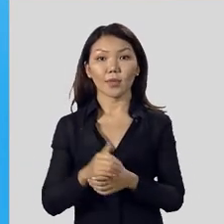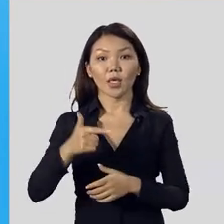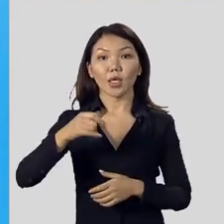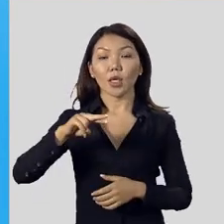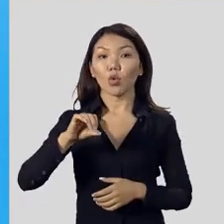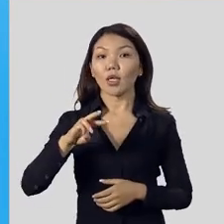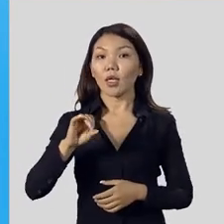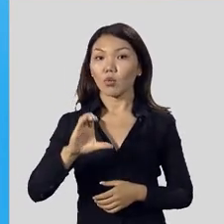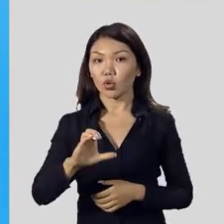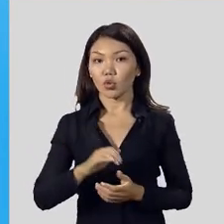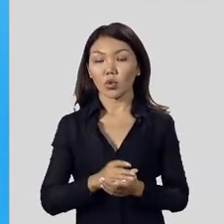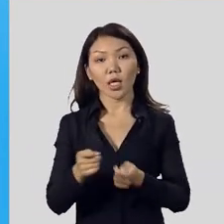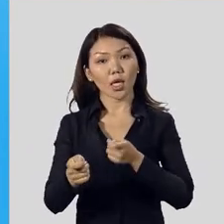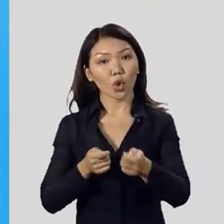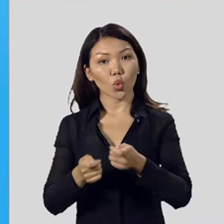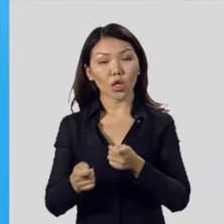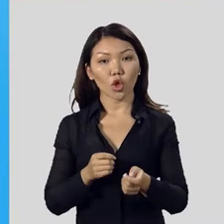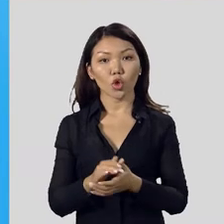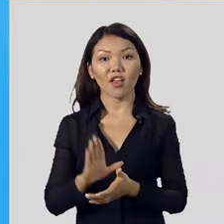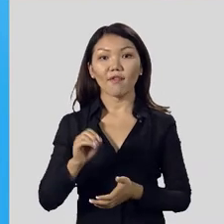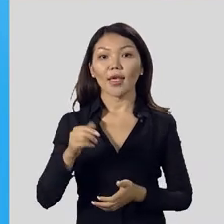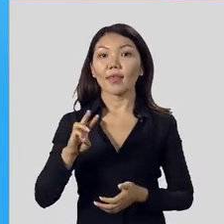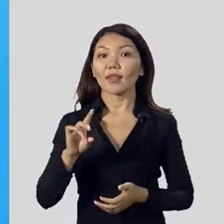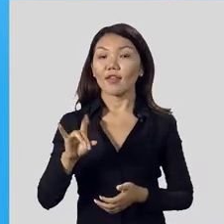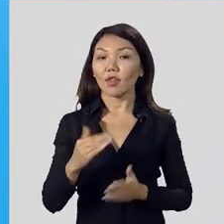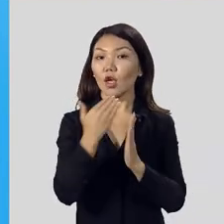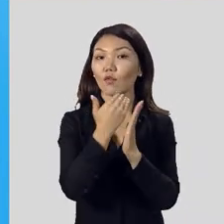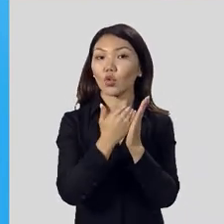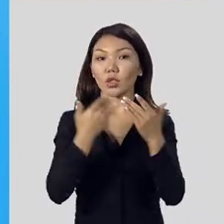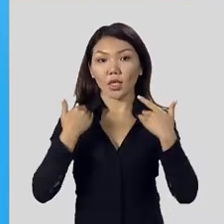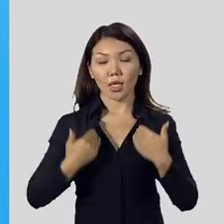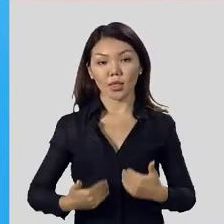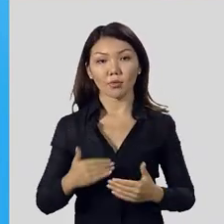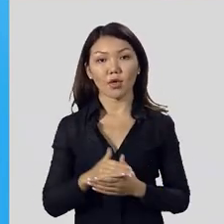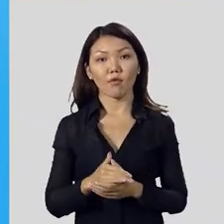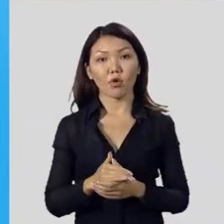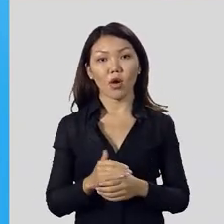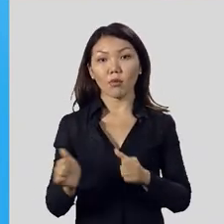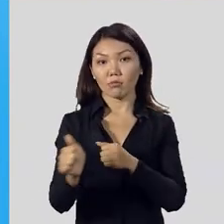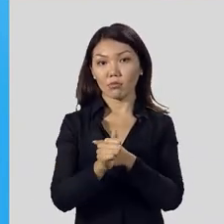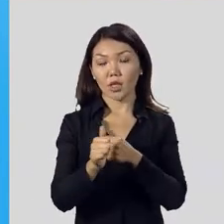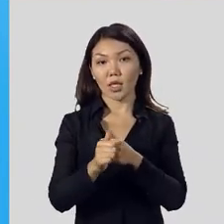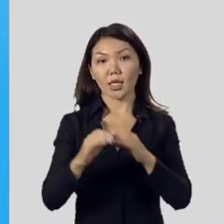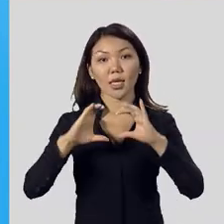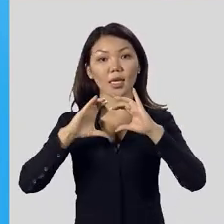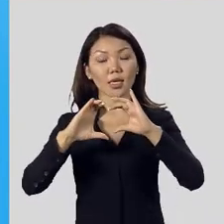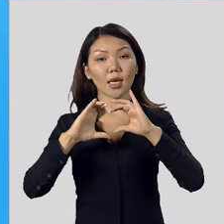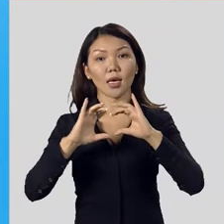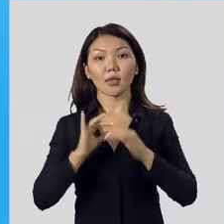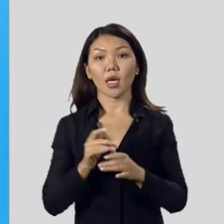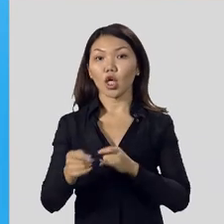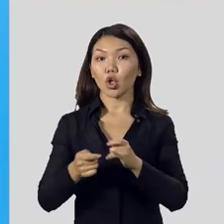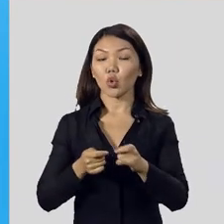Гипоталамус регулирует вегетативные функции организма. Его передние ядра регулируют